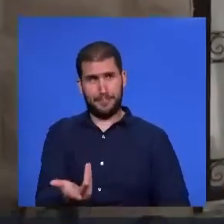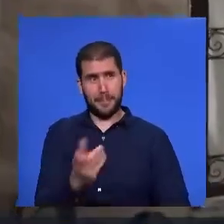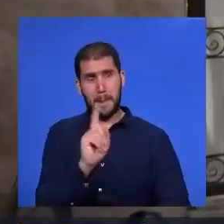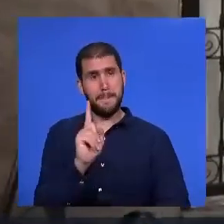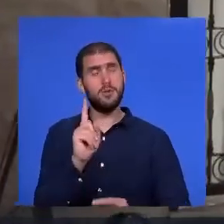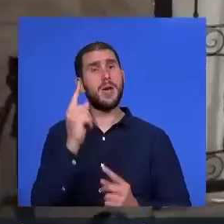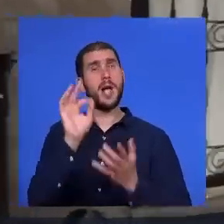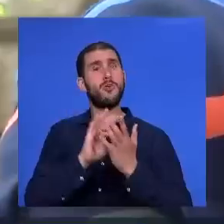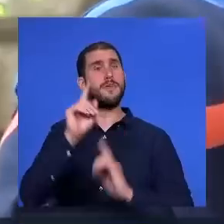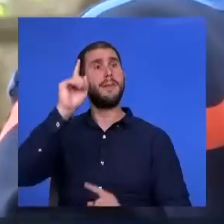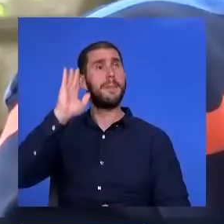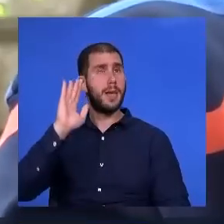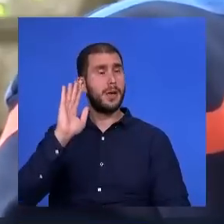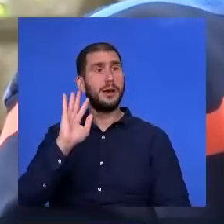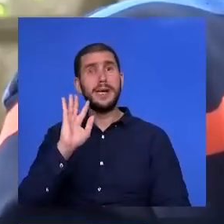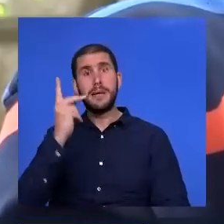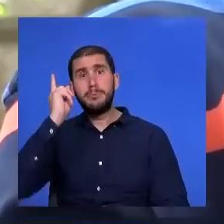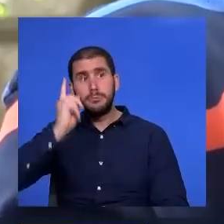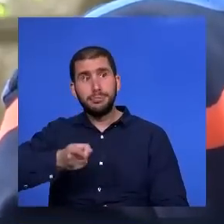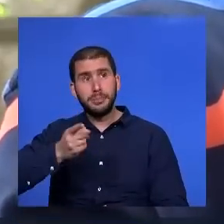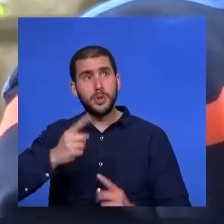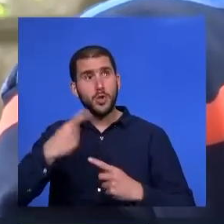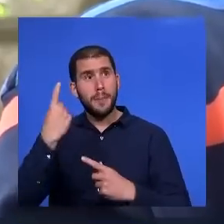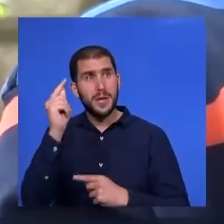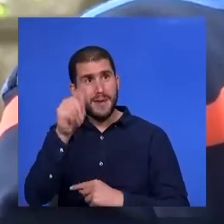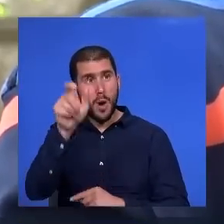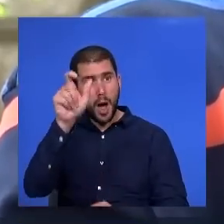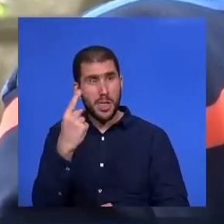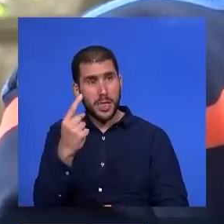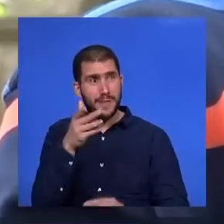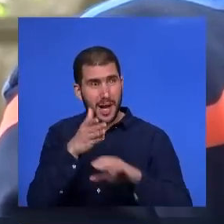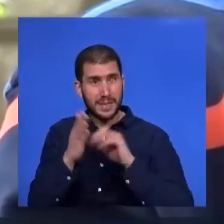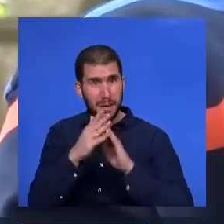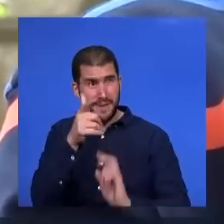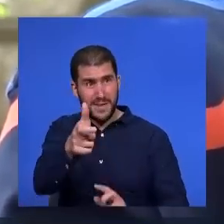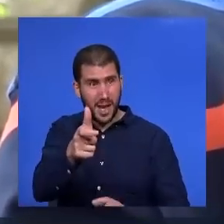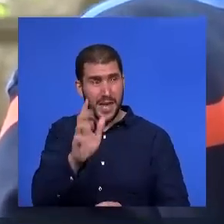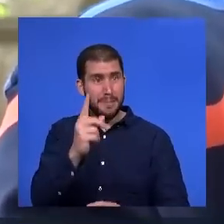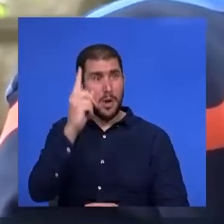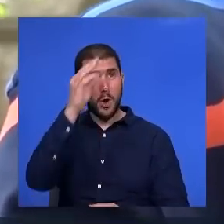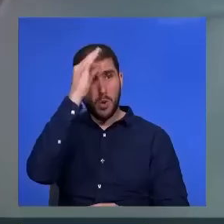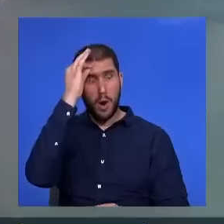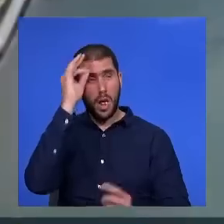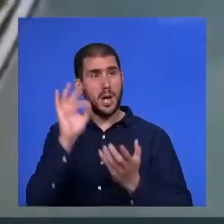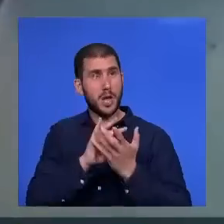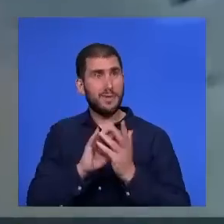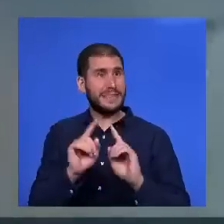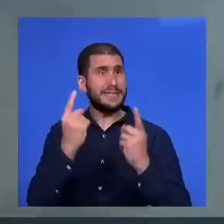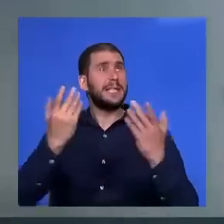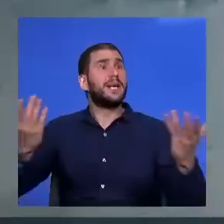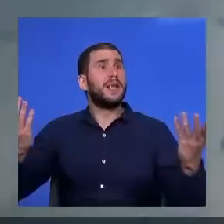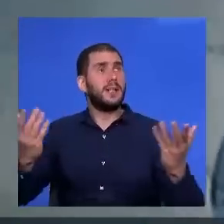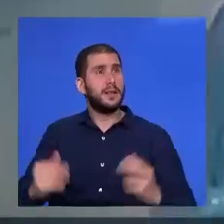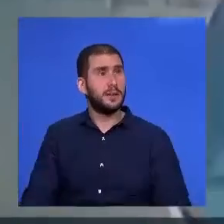הכתוב שמה, משתדל. שאם נגזר עליך יום אחד שיבוא לפה מישהו ויכנס הביתה ויראה בך? אם זה הגורל כתוב, זה